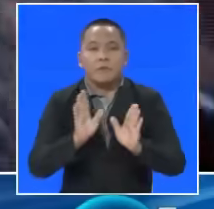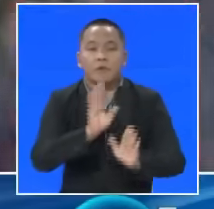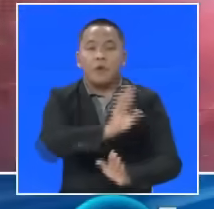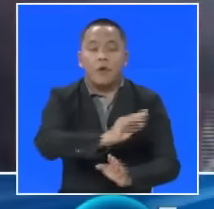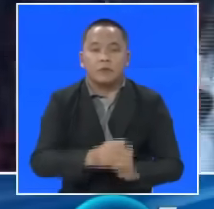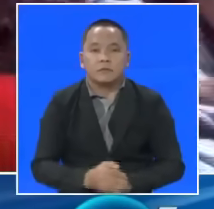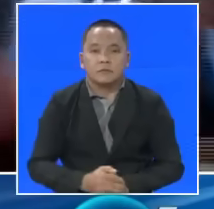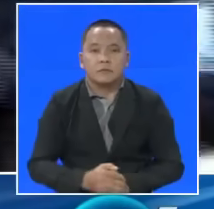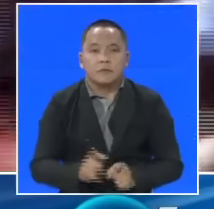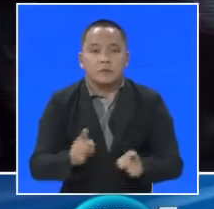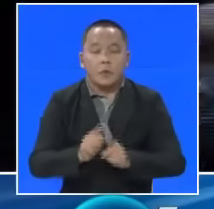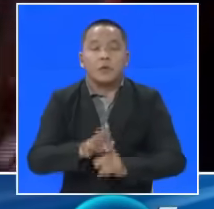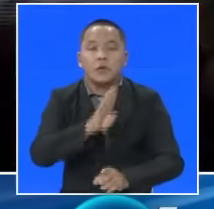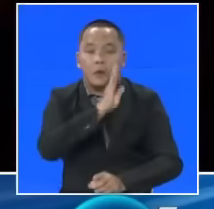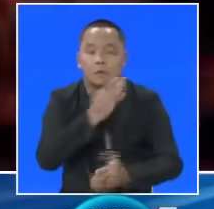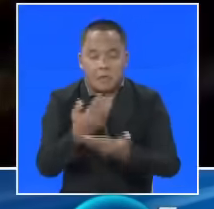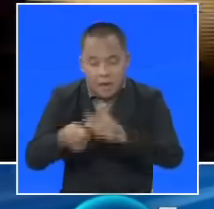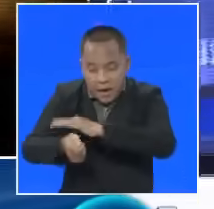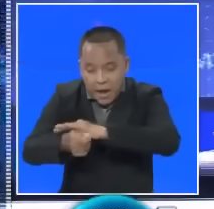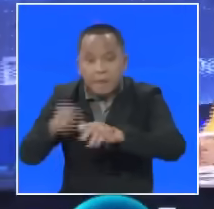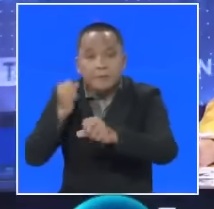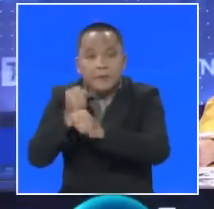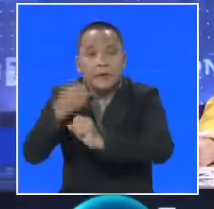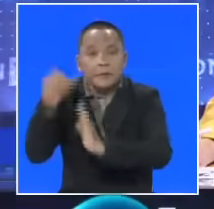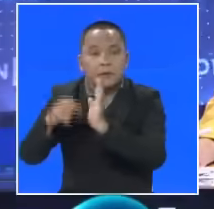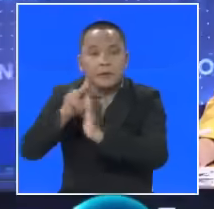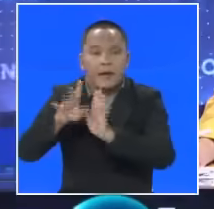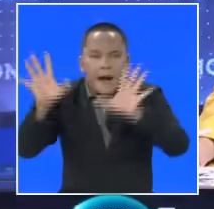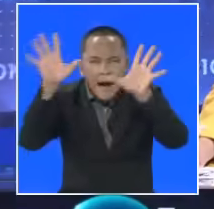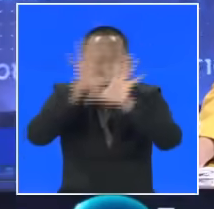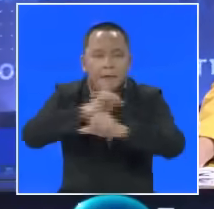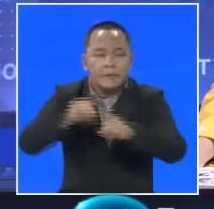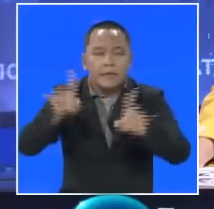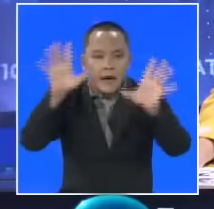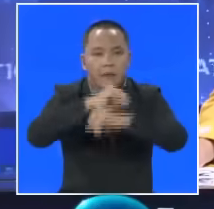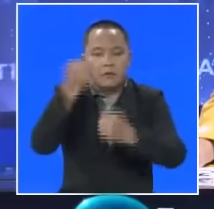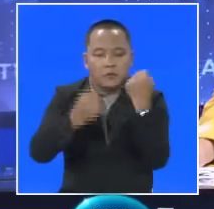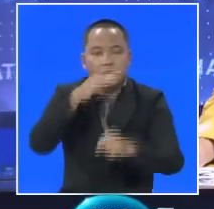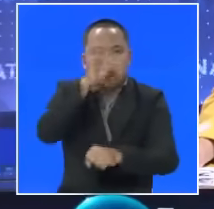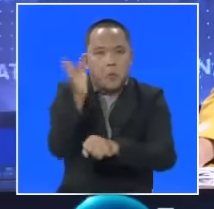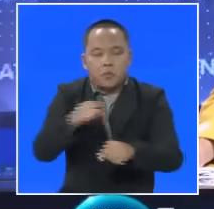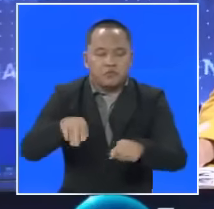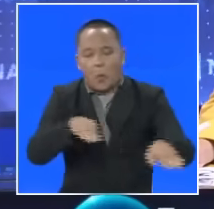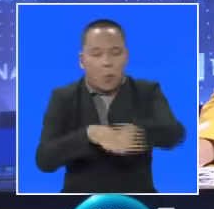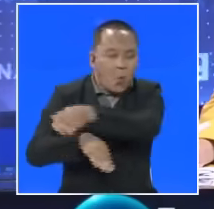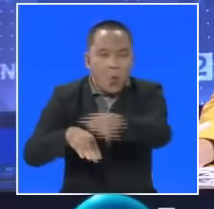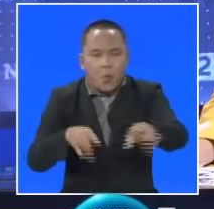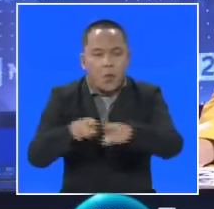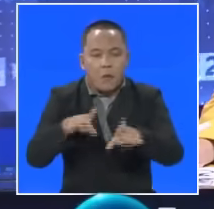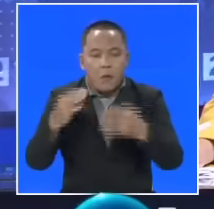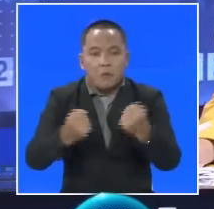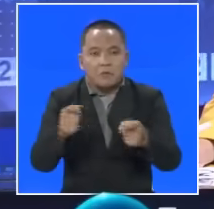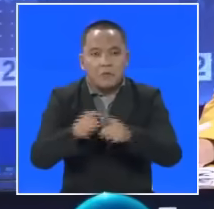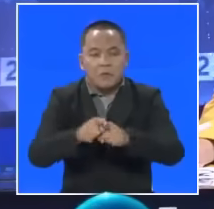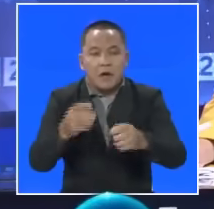ของนายหน้าค้าแรงงานนะคะอีกเหตุการณ์หนึ่งคล้ายกันเลยค่ะเป็นกระบะตีนผีที่ว่านี้นะคะน